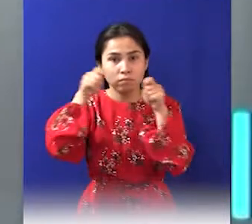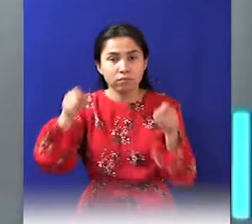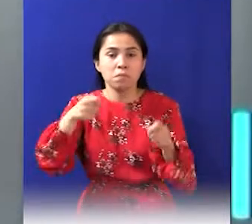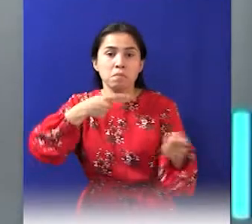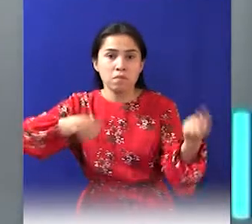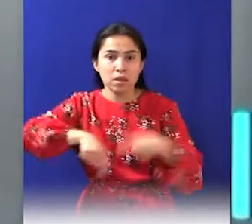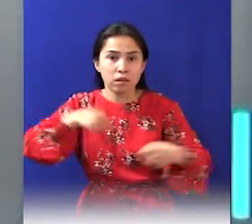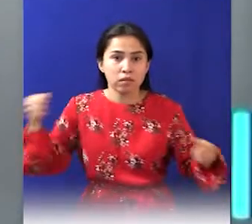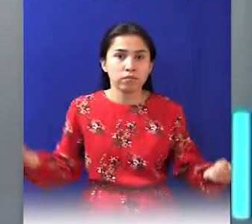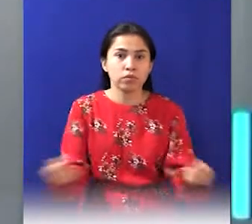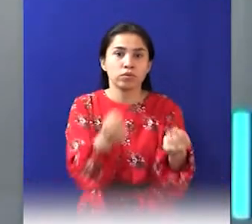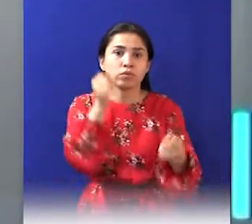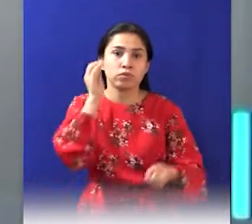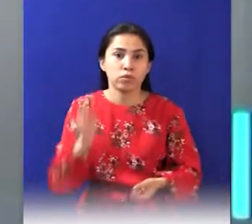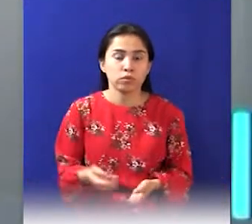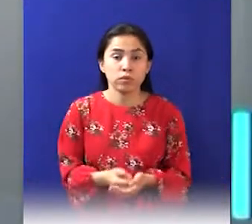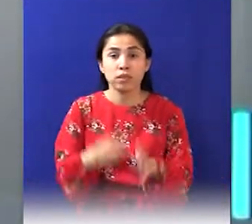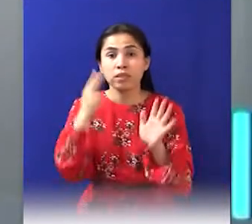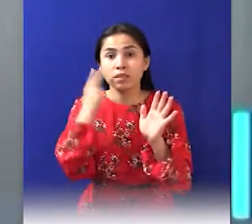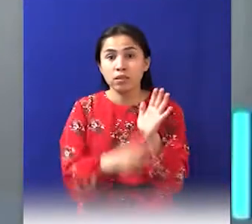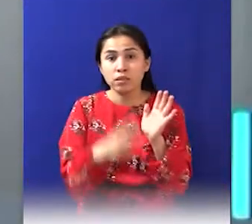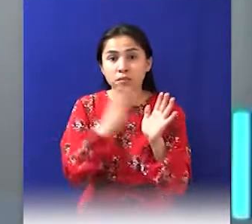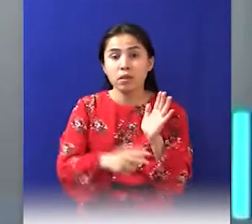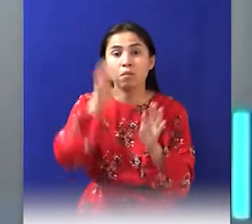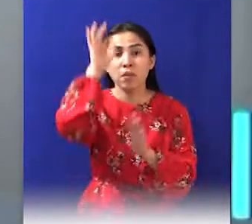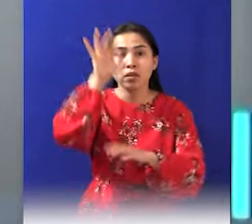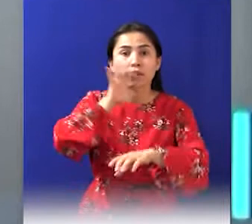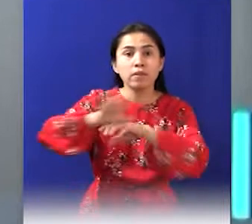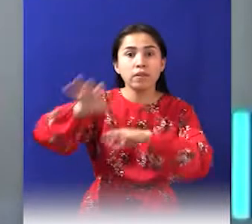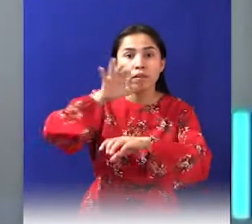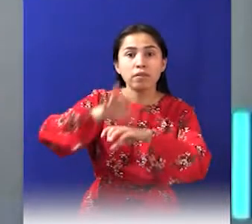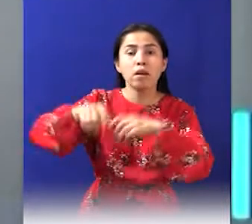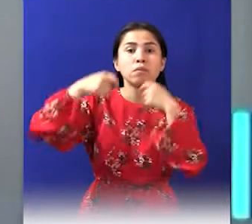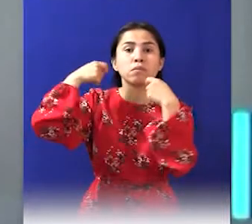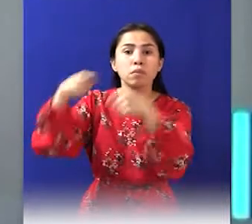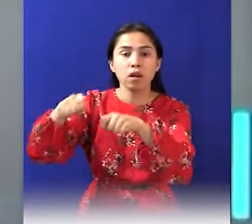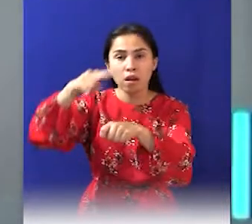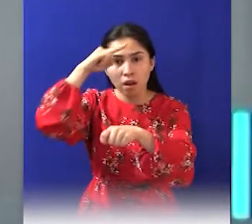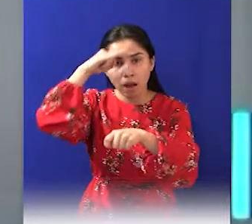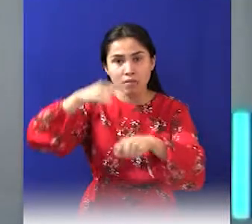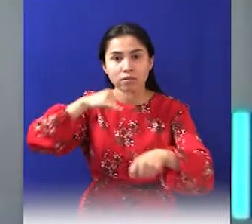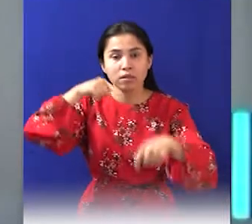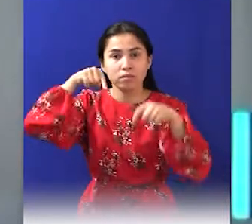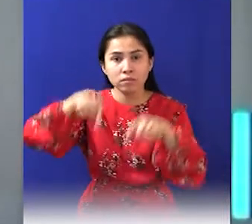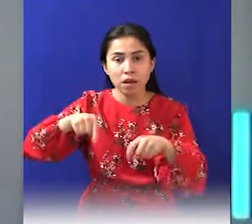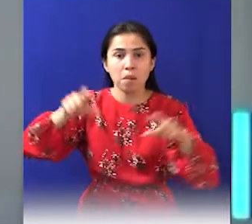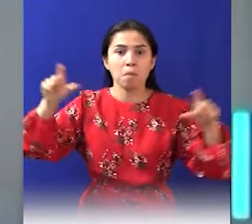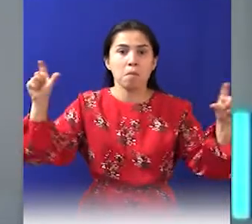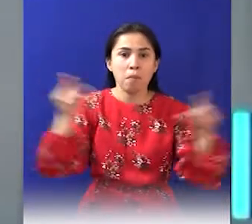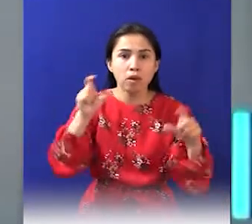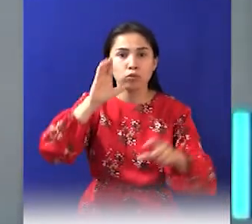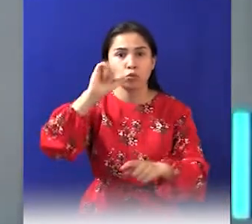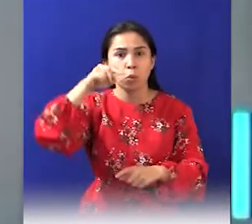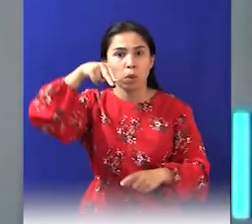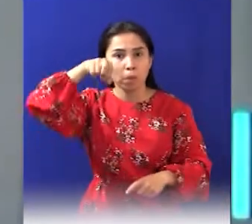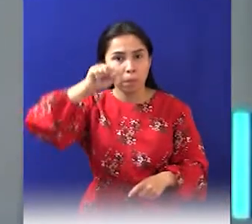байланысты жылдағыдай қалың бұқара болып, мешіттерде жиналуға әріде тыйым салынады. Өйткені жұқпалы індеттің қаупі толық сейілген жоқ.